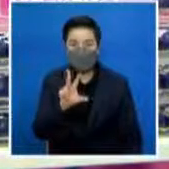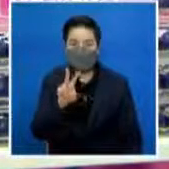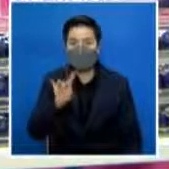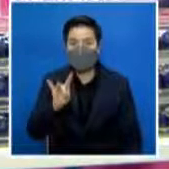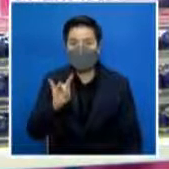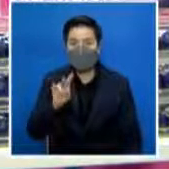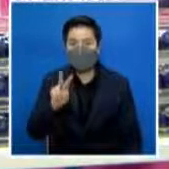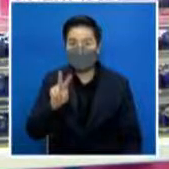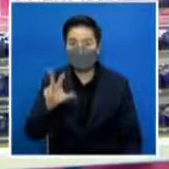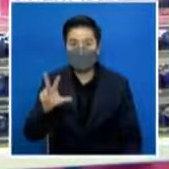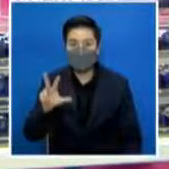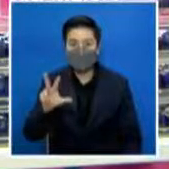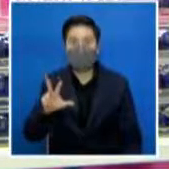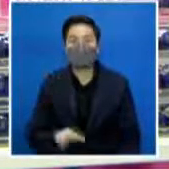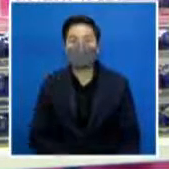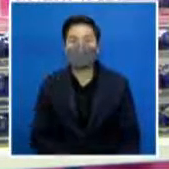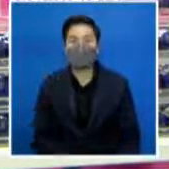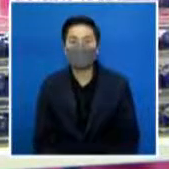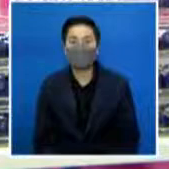8793823